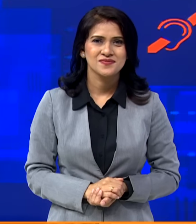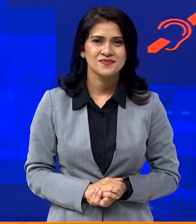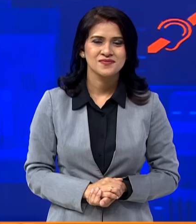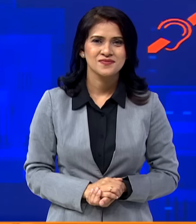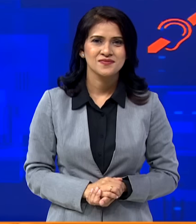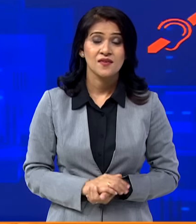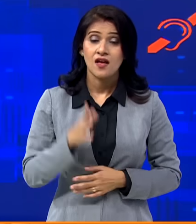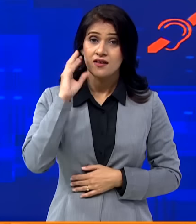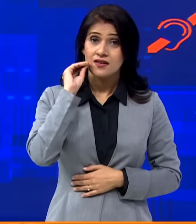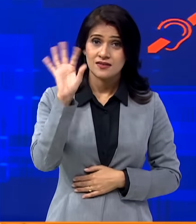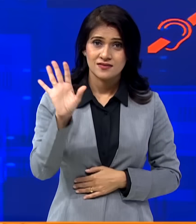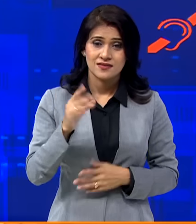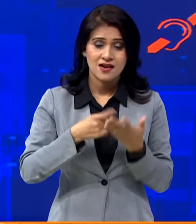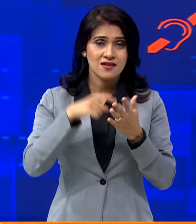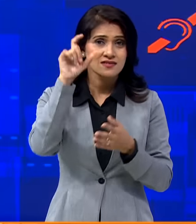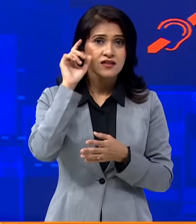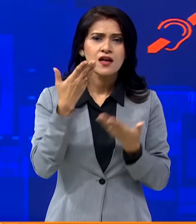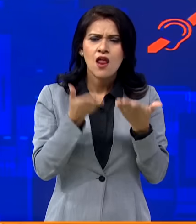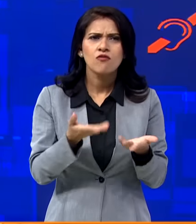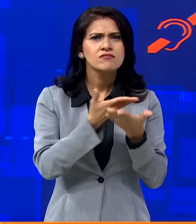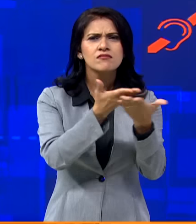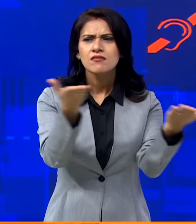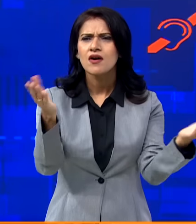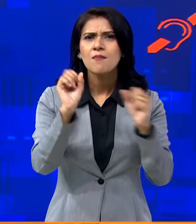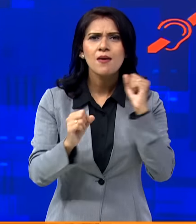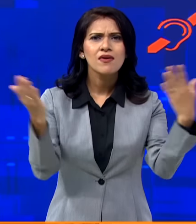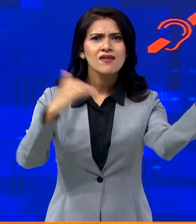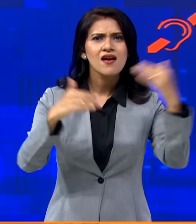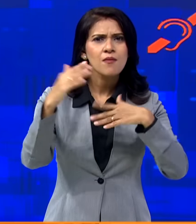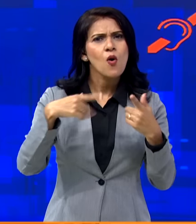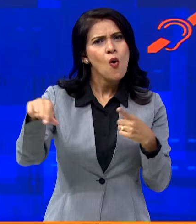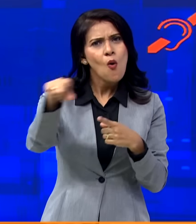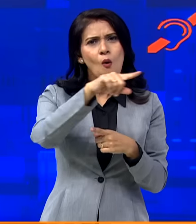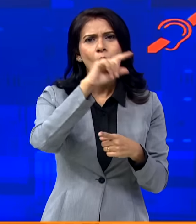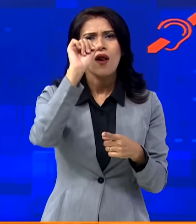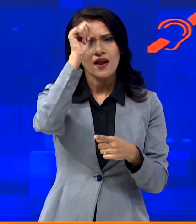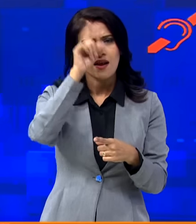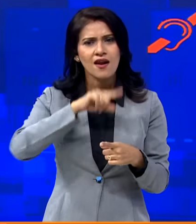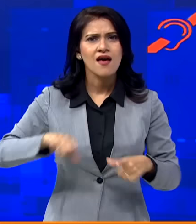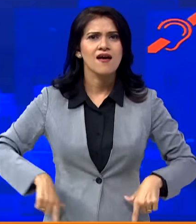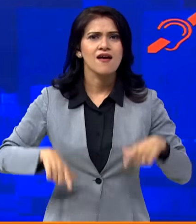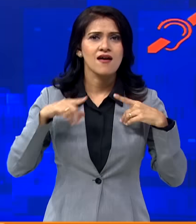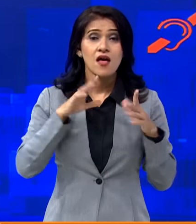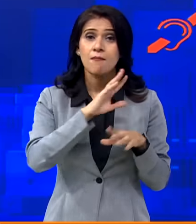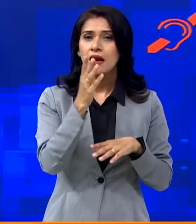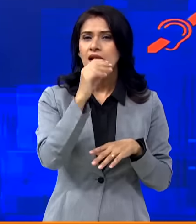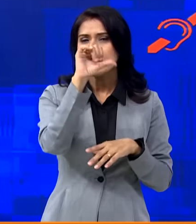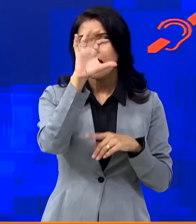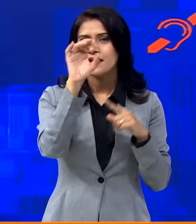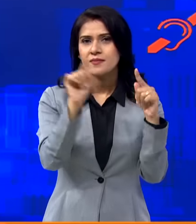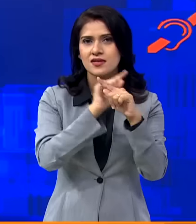और रजत जी यहां जितने लोग बैठे हैं मैं समझता हूं सभी भारतीय हैं लेकिन 90 फीसद से ज्यादा सनातन धर्म को मानने